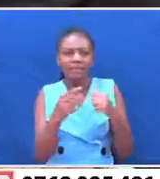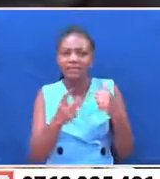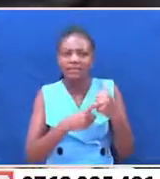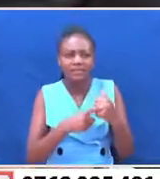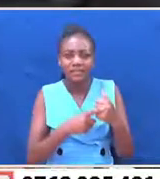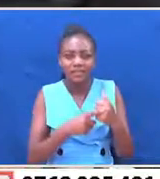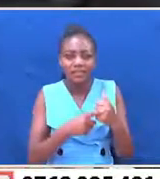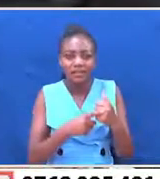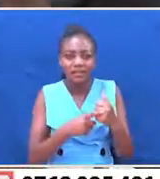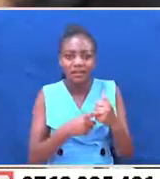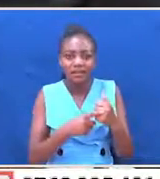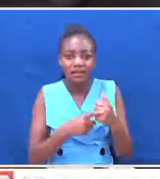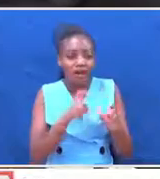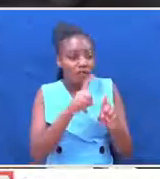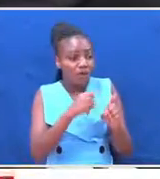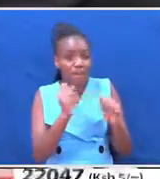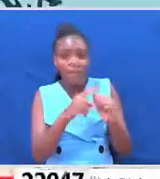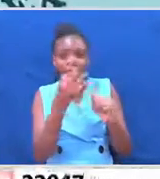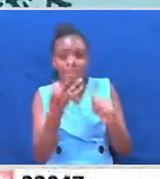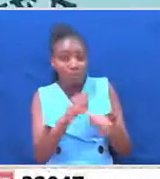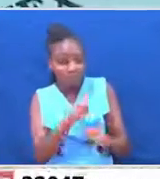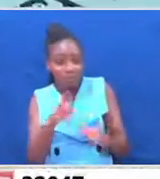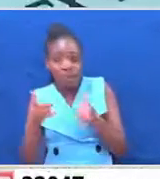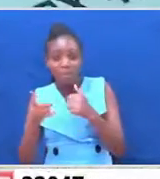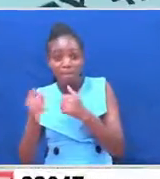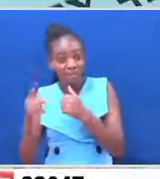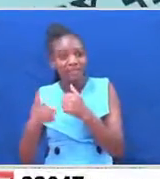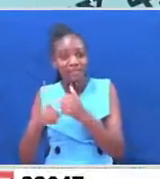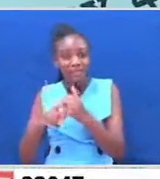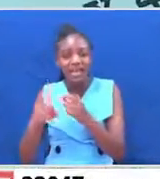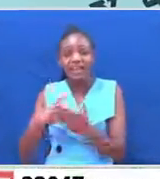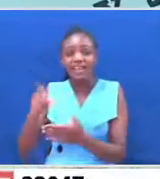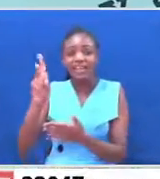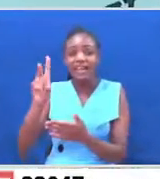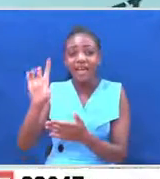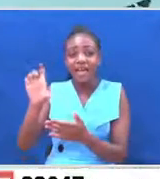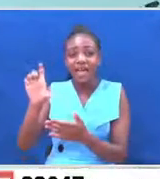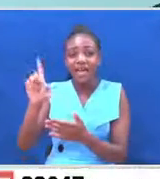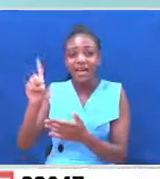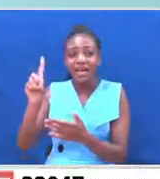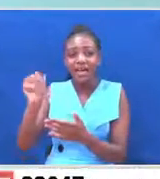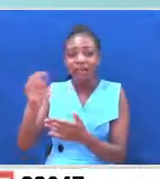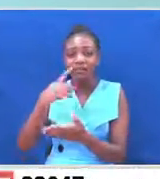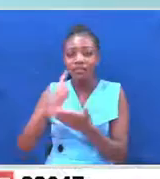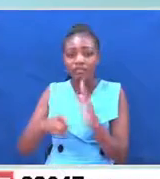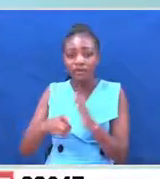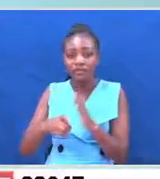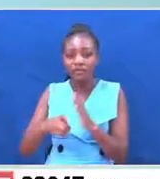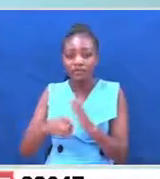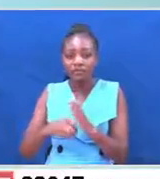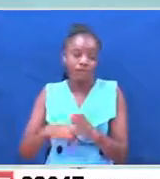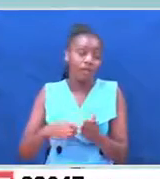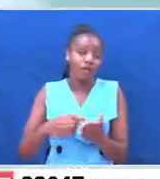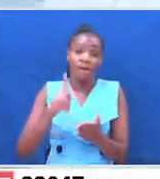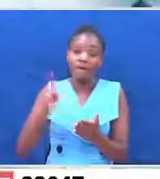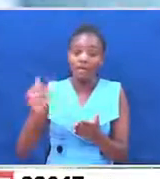June, all the way from March to June. Edward Njoroge anadai hatua hiyo ilichangia vifaa hivyo kununuliwa kwa bei